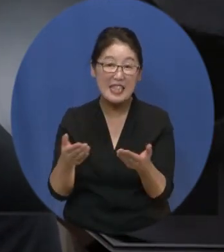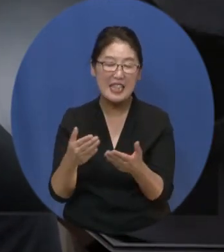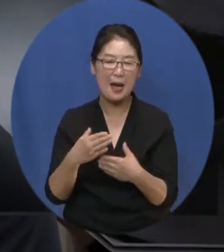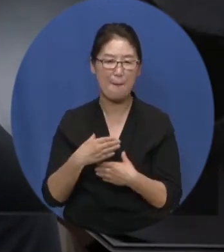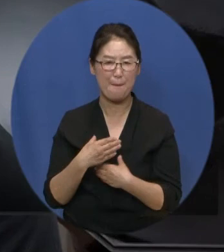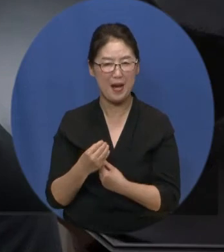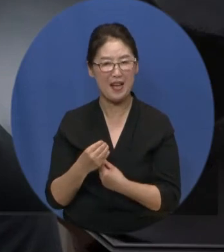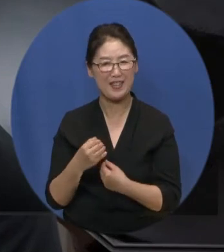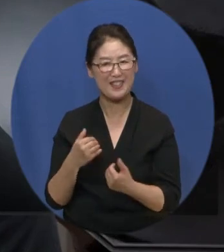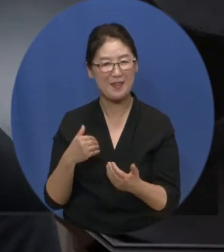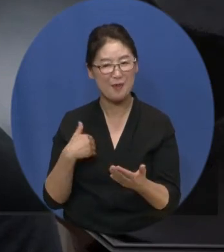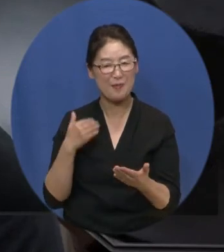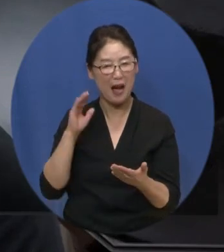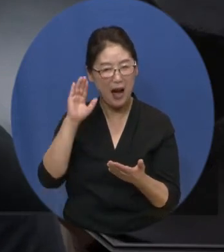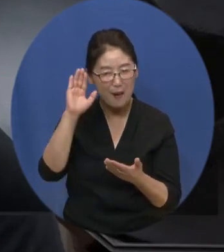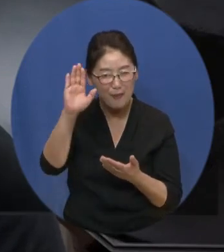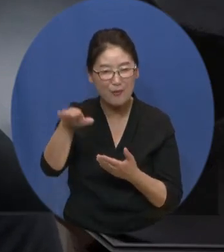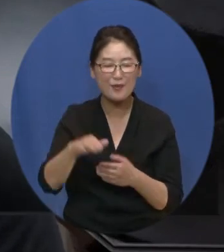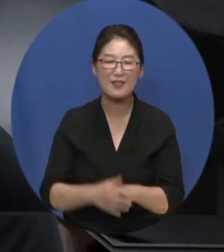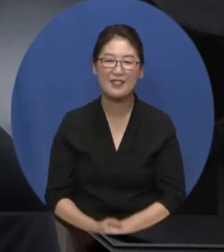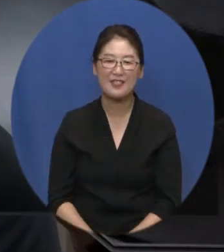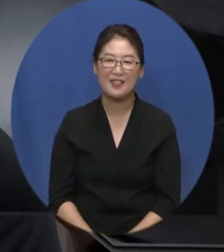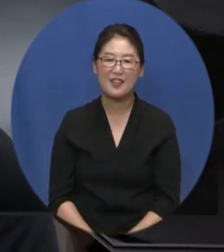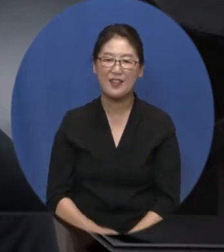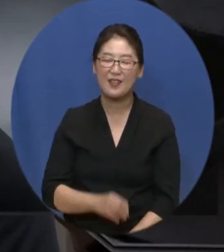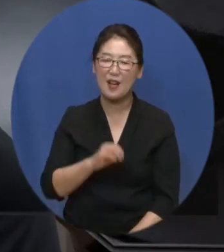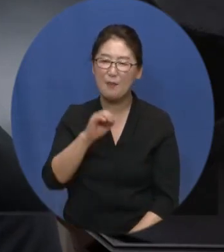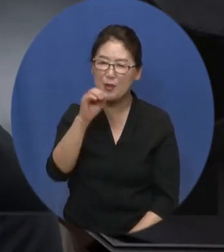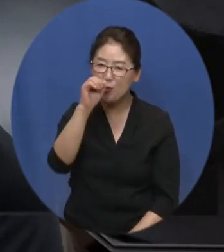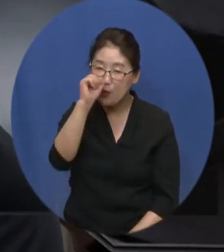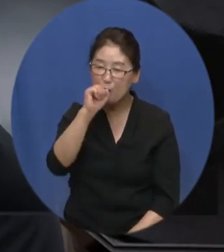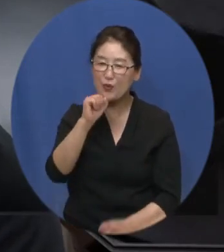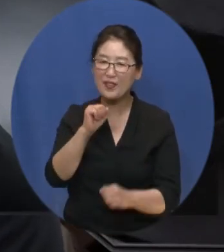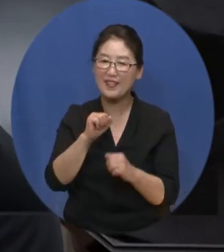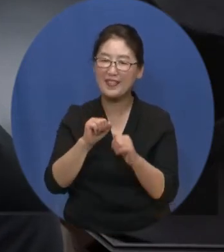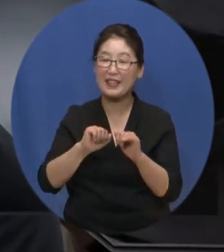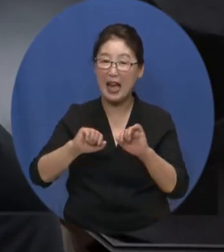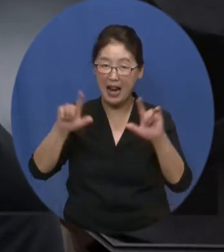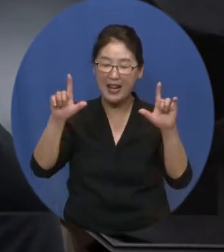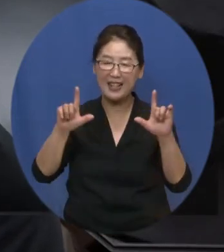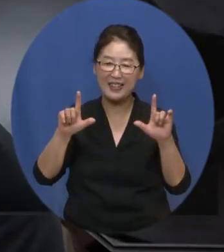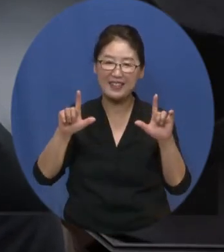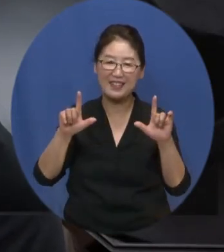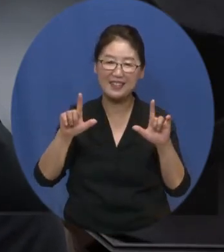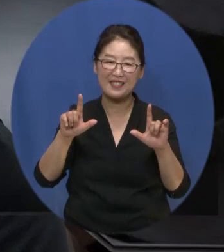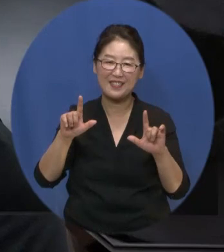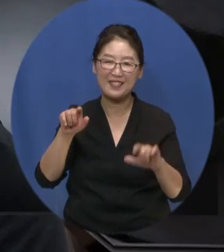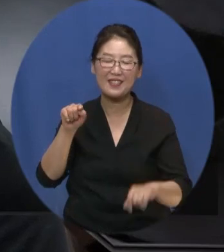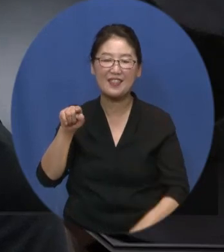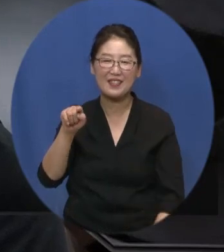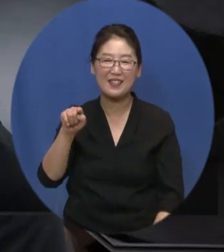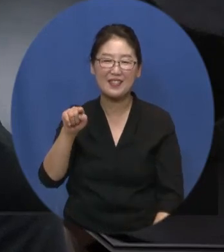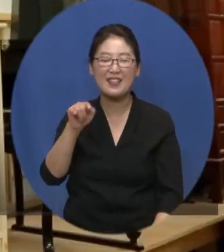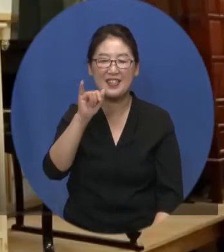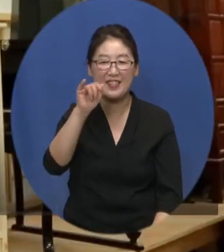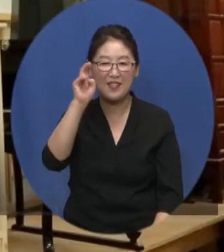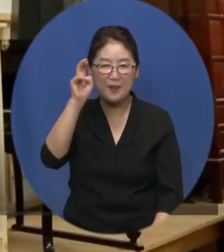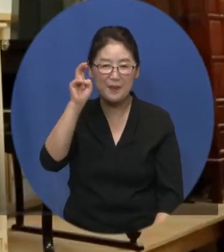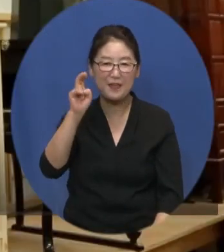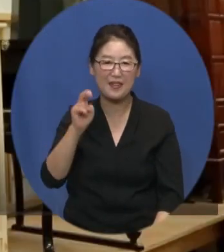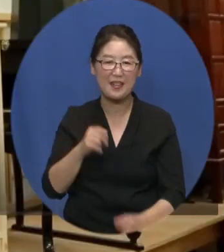좋은 날이 올 거라고 생각을 하면서 아마 배우 시계 된다면